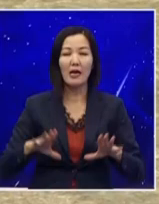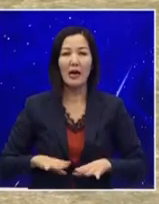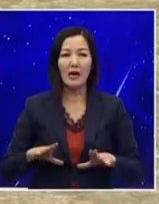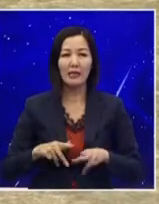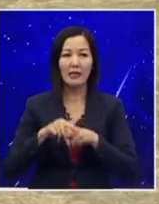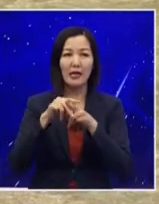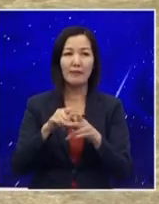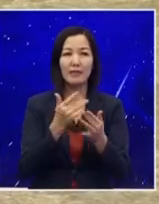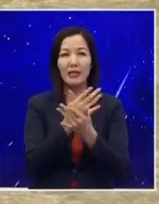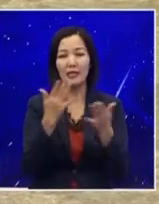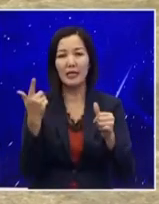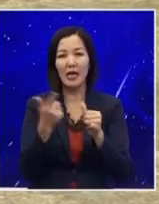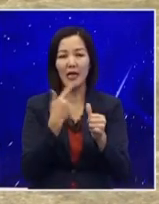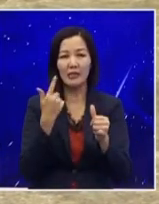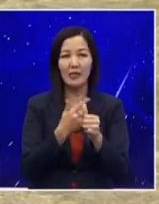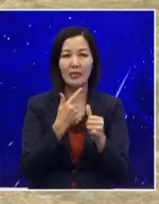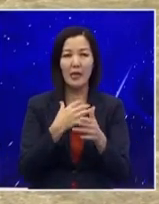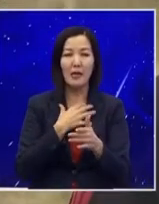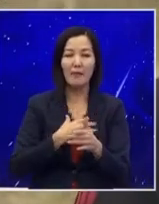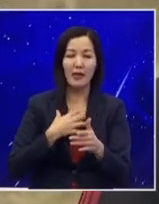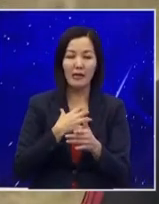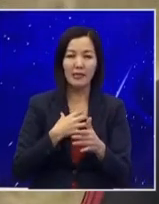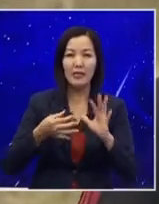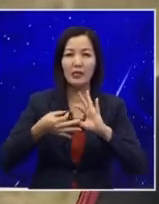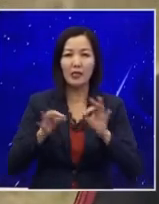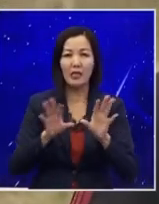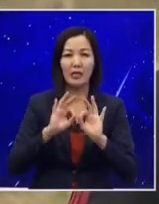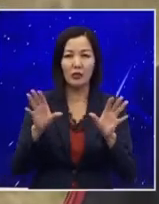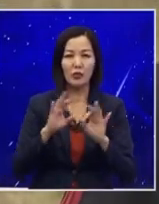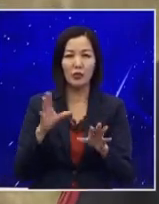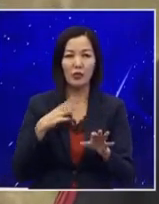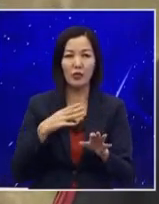атап көрсетті. Әр қайсының маңыздылығына тоқталып, кеңінен түсіндірді.